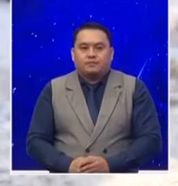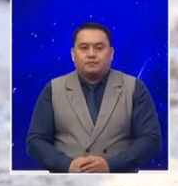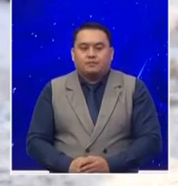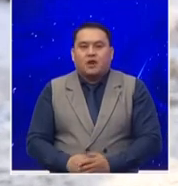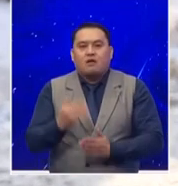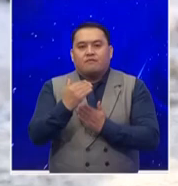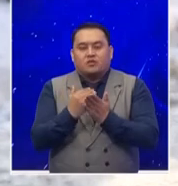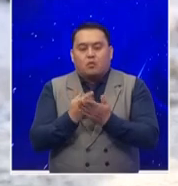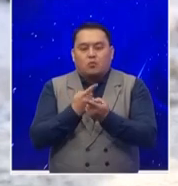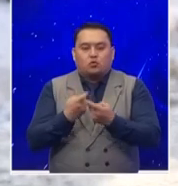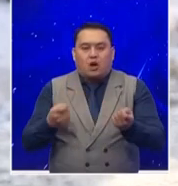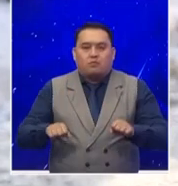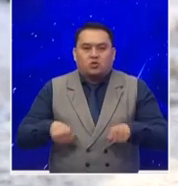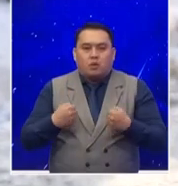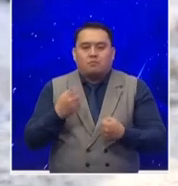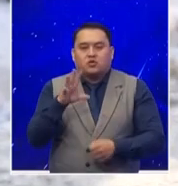мессенджер WhatsApp